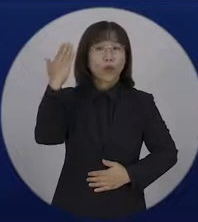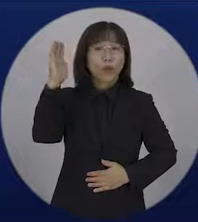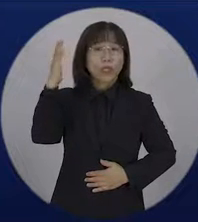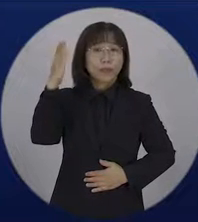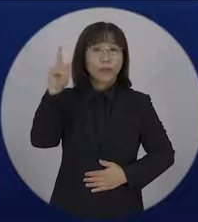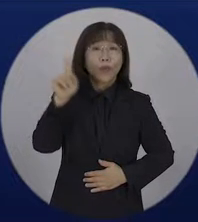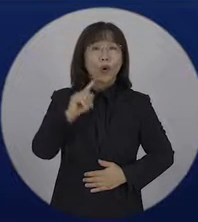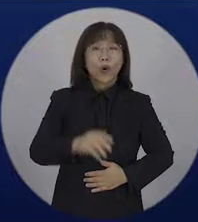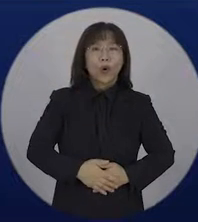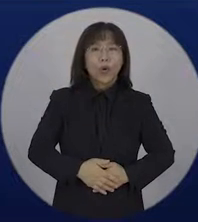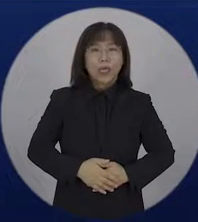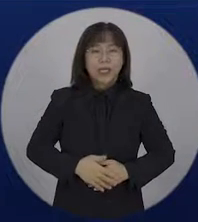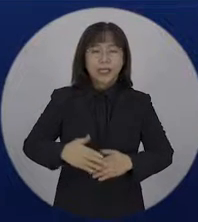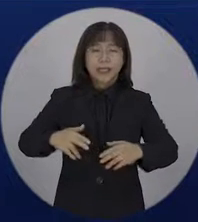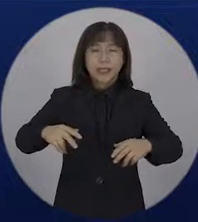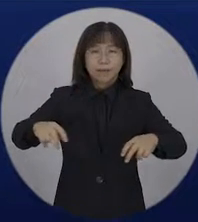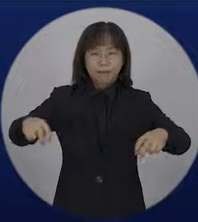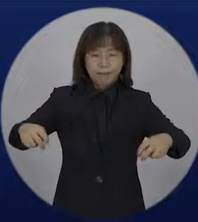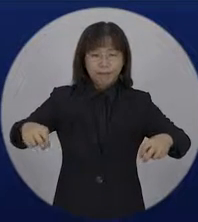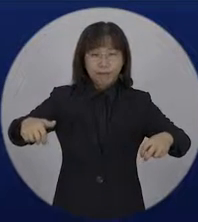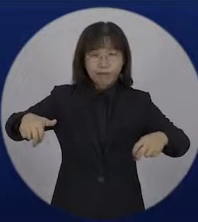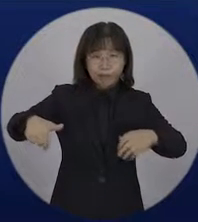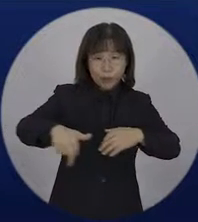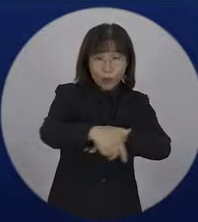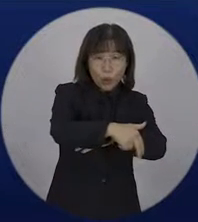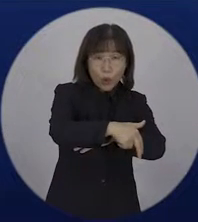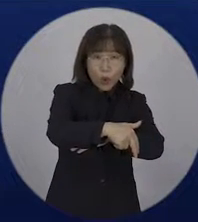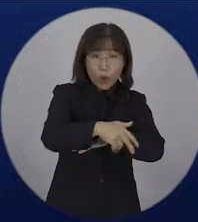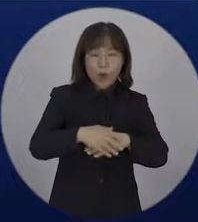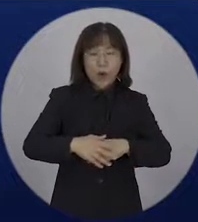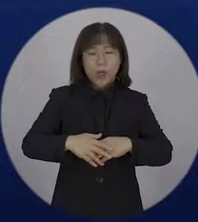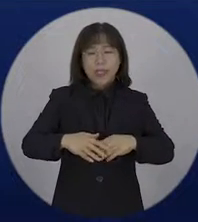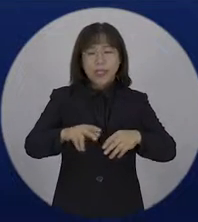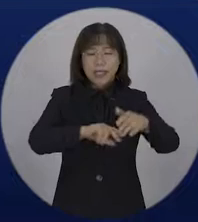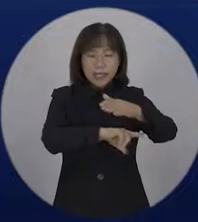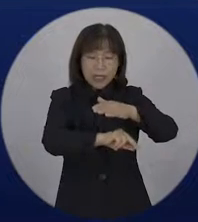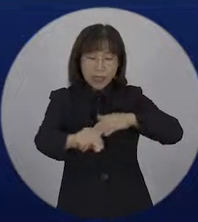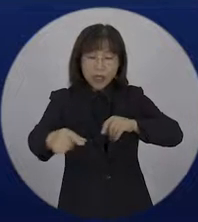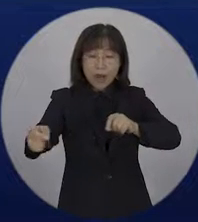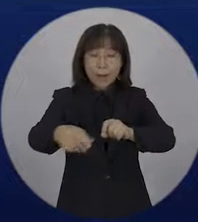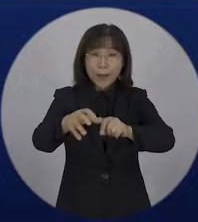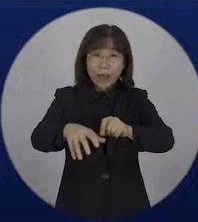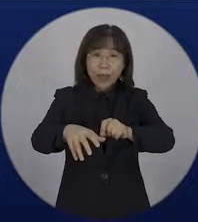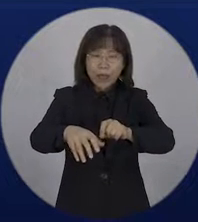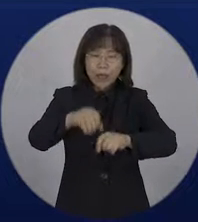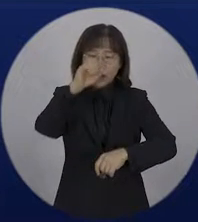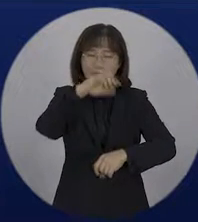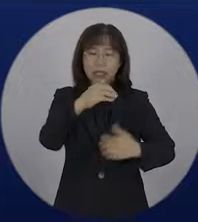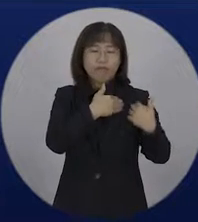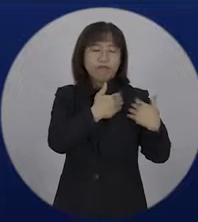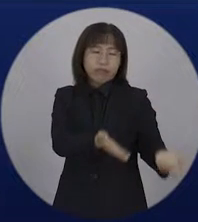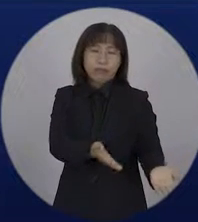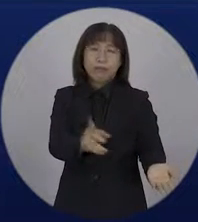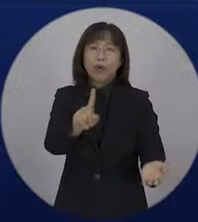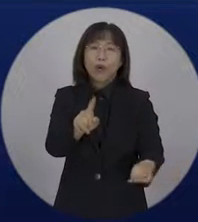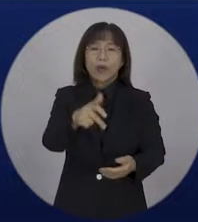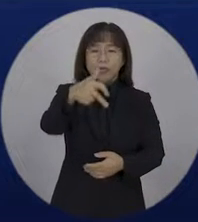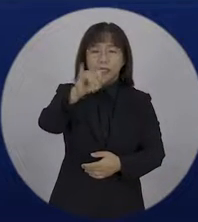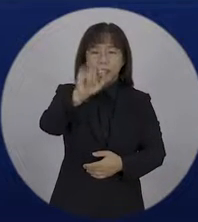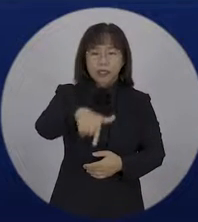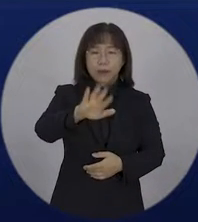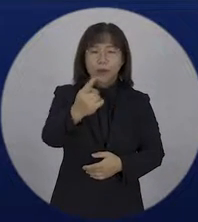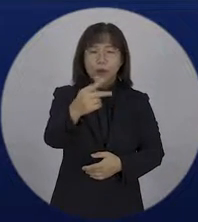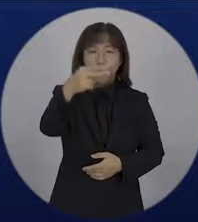최근 보도나 지하 철력 진 출입로 등에 무분별하게 방치되 있는 전동 킥보드로 인해 통행에 불편함을